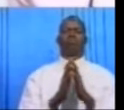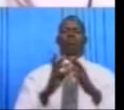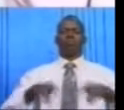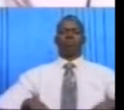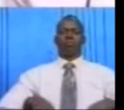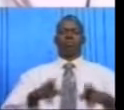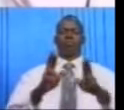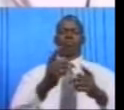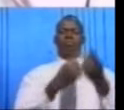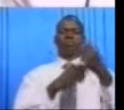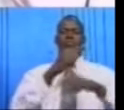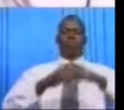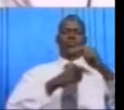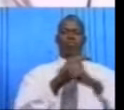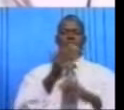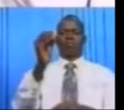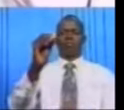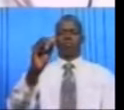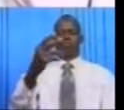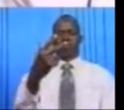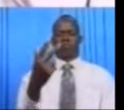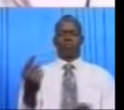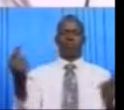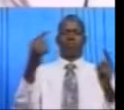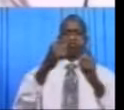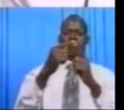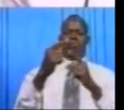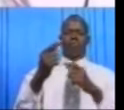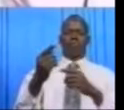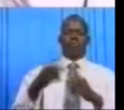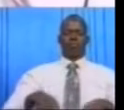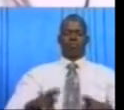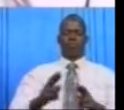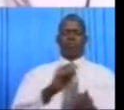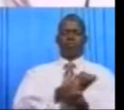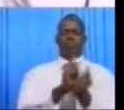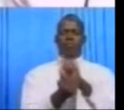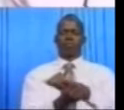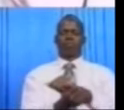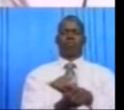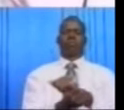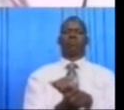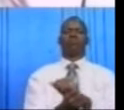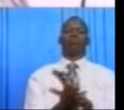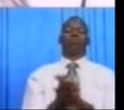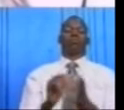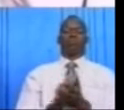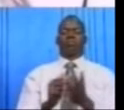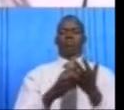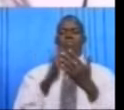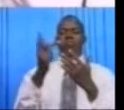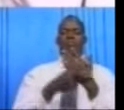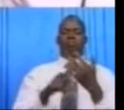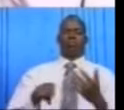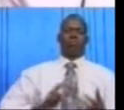route qui vient de la nationale 03 jusqu'à l'échangeur Est au niveau de Ouaga. Donc, ce sont ces projets que nous